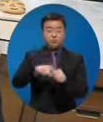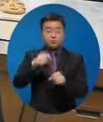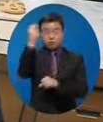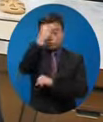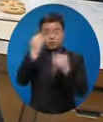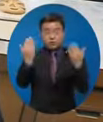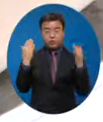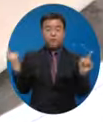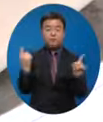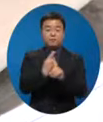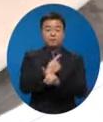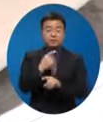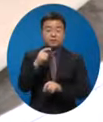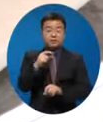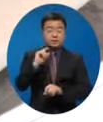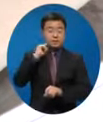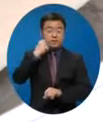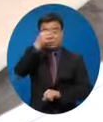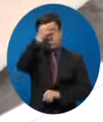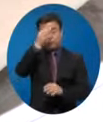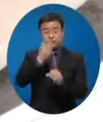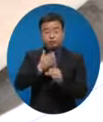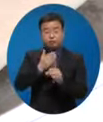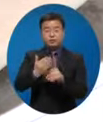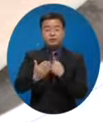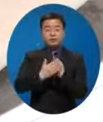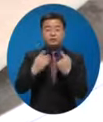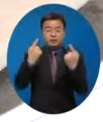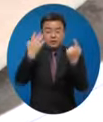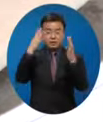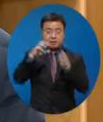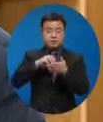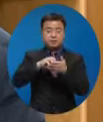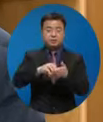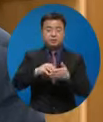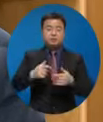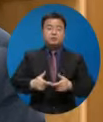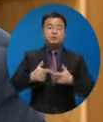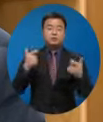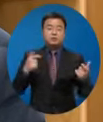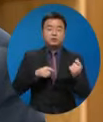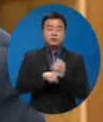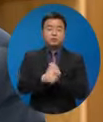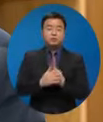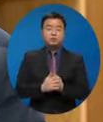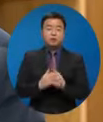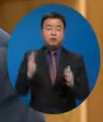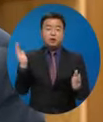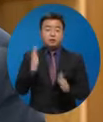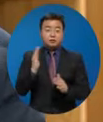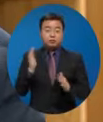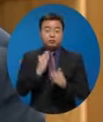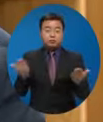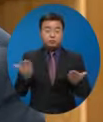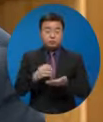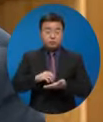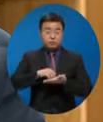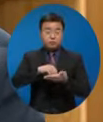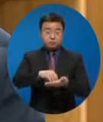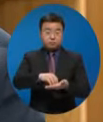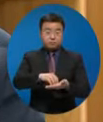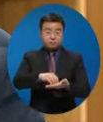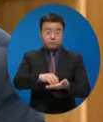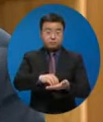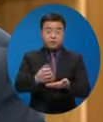당장의 취업보다는 대학에 가려는 학생들이 더 많기 때문입니다. 그런 학생들이 취업을 나가도 임금이